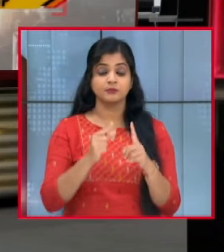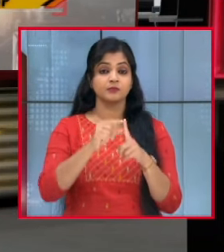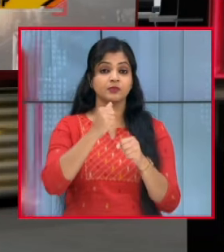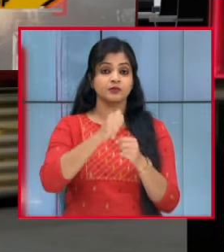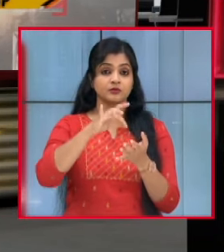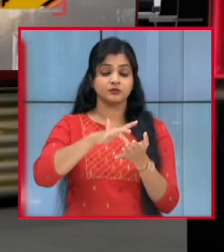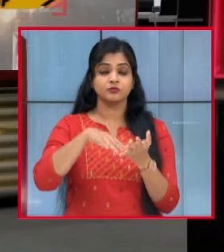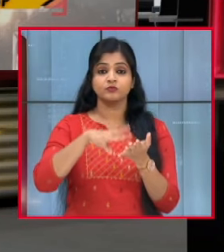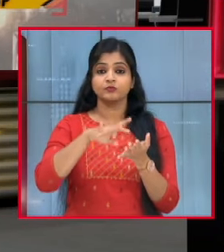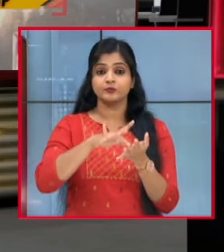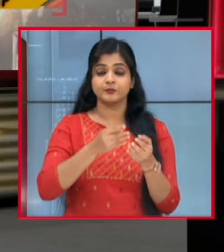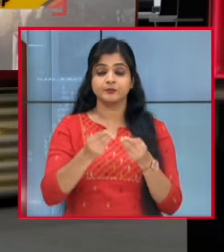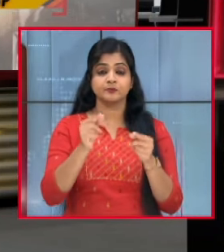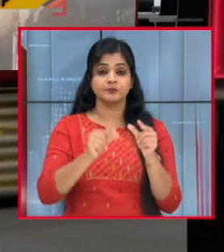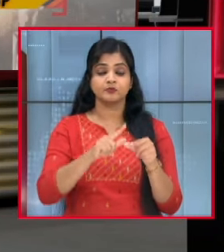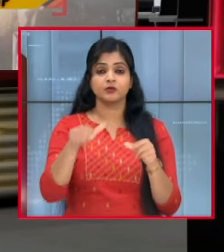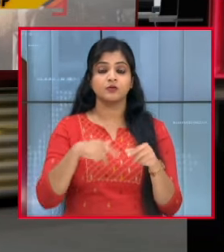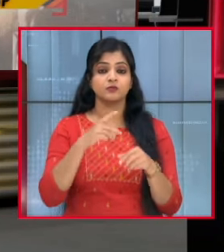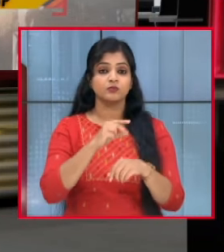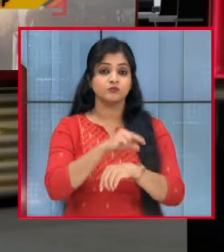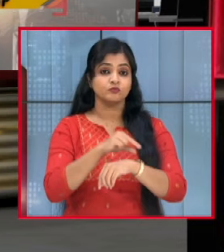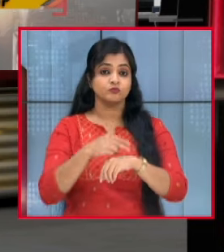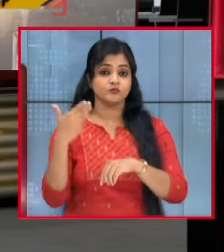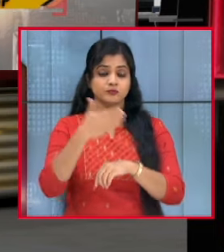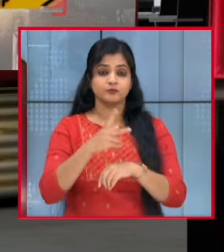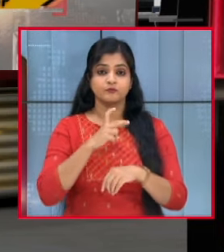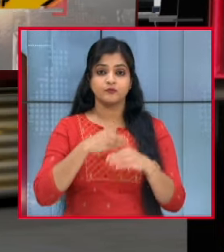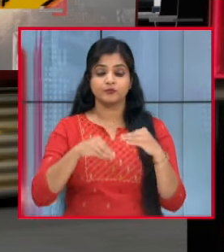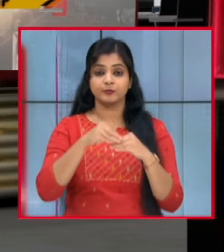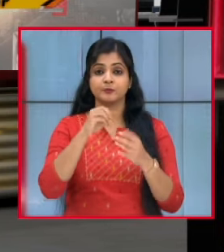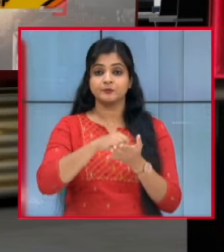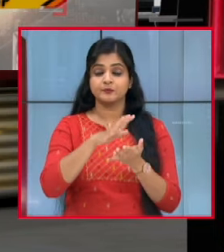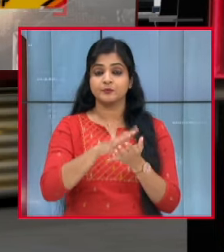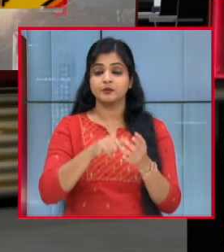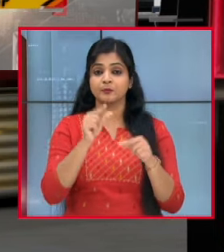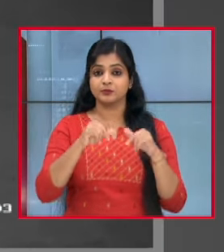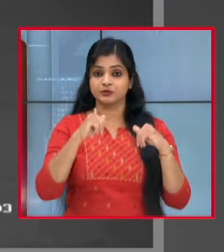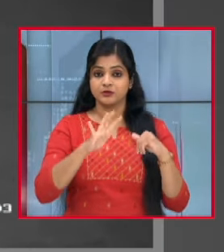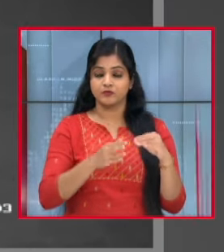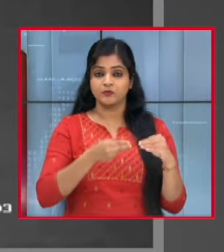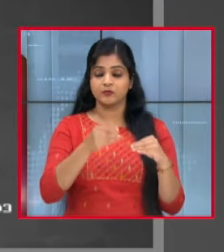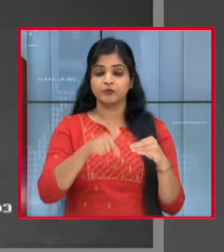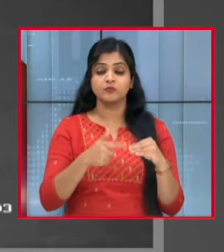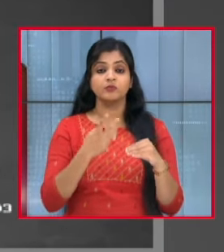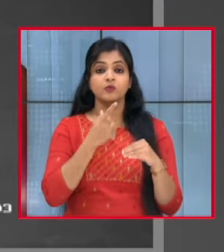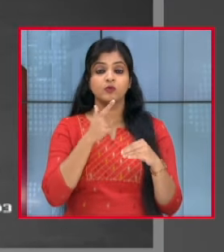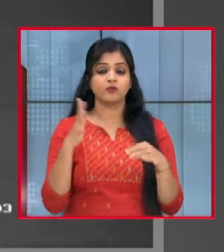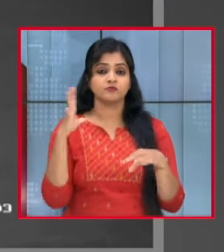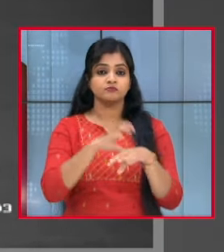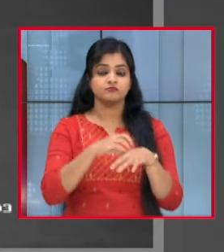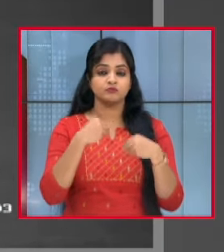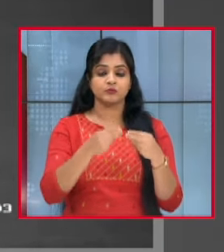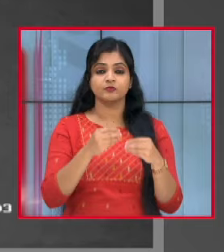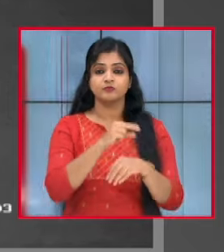പാലക്കാട് മുതലമട നിവാസികൾ പുലിഭീതിയിൽ. ജനവാസ മേഖലയിൽ ഇറങ്ങിയ പുലി വളർത്തുനായയെ ആക്രമിച്ചു. കള്ളിയൻപാറ പാത്തിപ്പാറയിൽ ജയേഷിന്റെ നായയാണ്